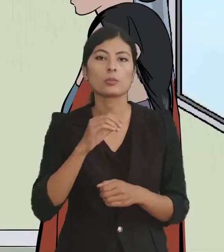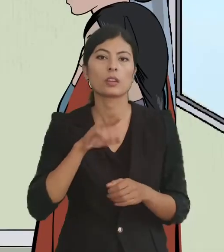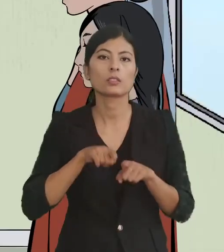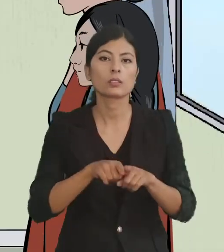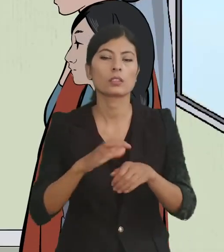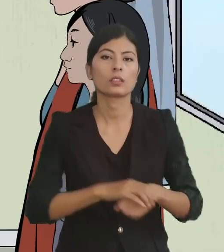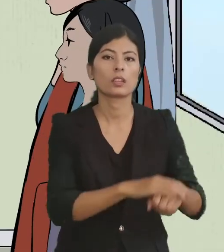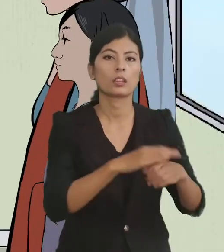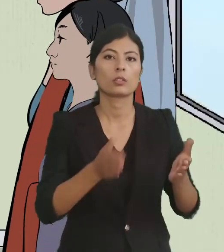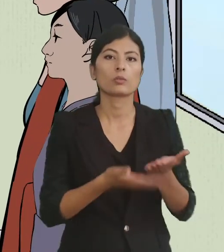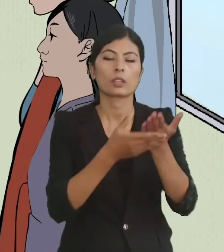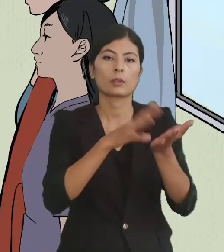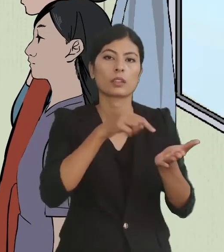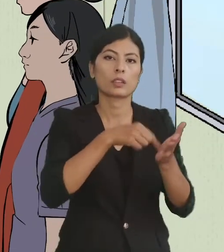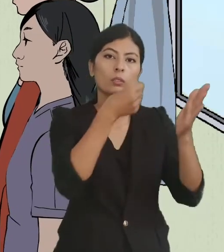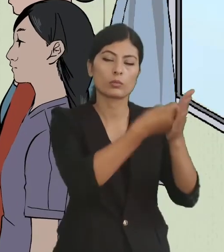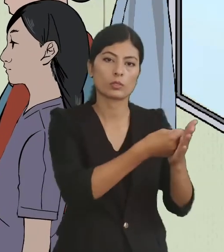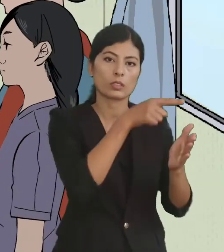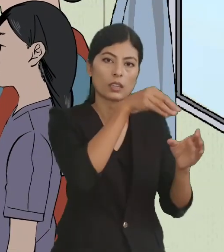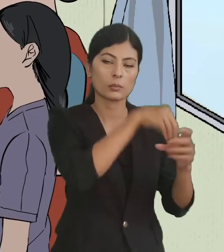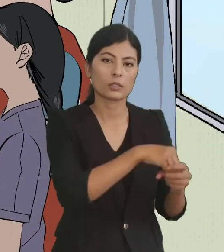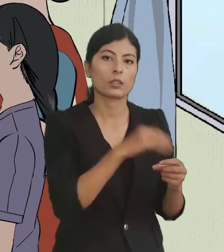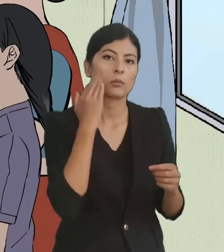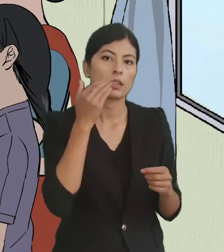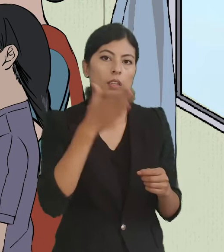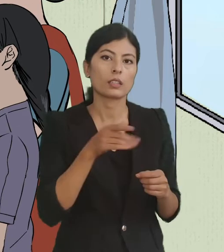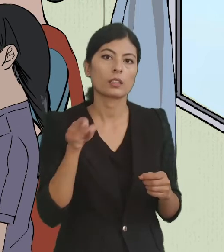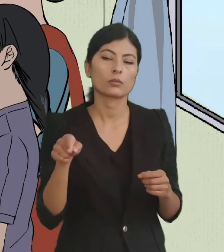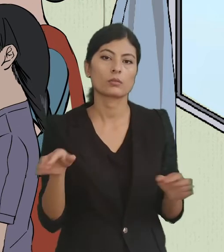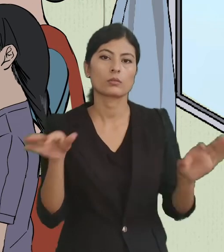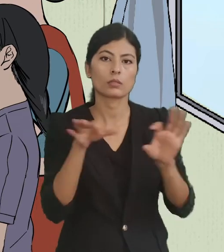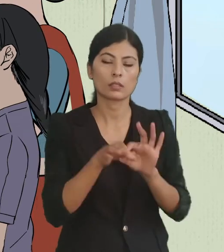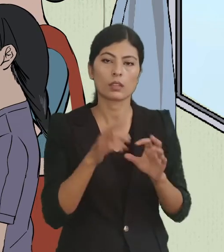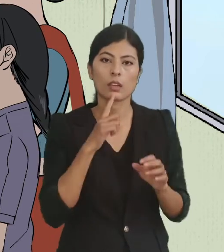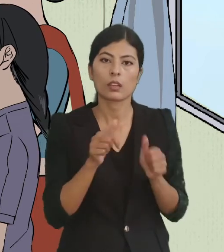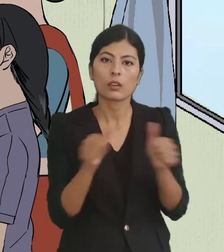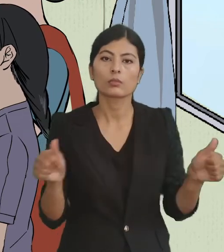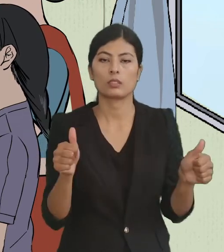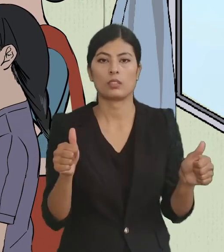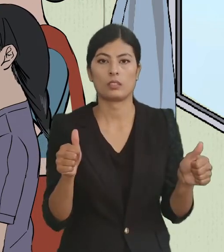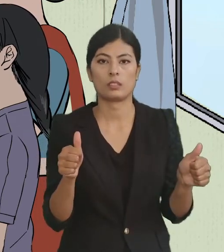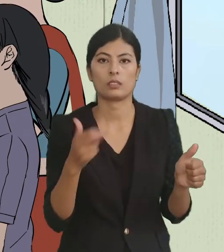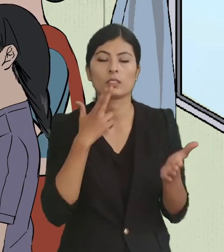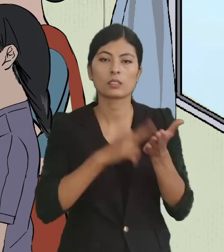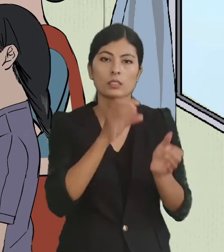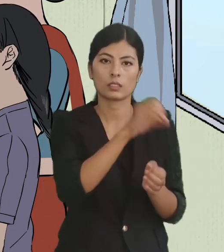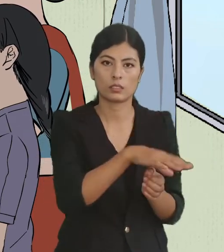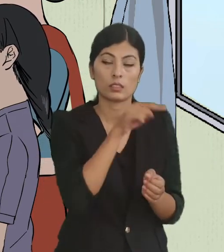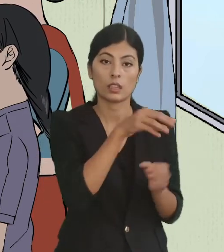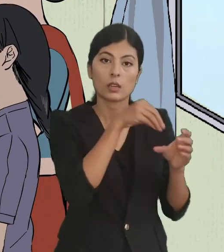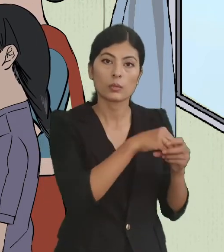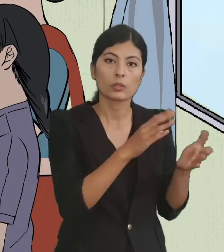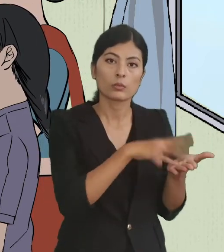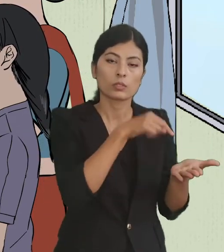केन्द्र पुग्दैछन्। उक्त पुनर्स्थापना केन्द्रको वार्डेनकन अधिकृतले न्यायिक समितिको आदेशको पत्र दिनेछन्।